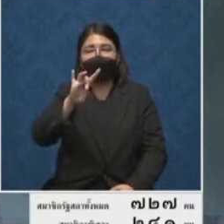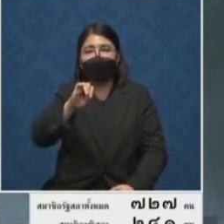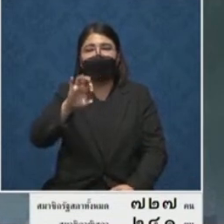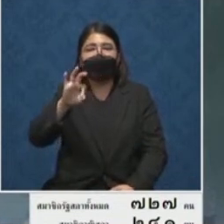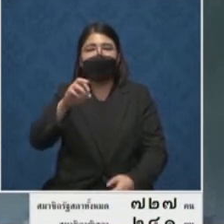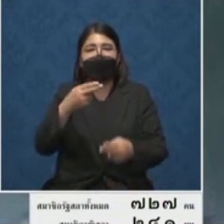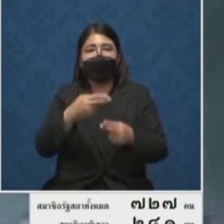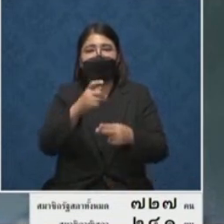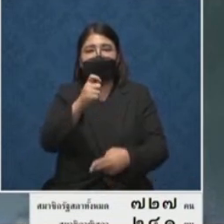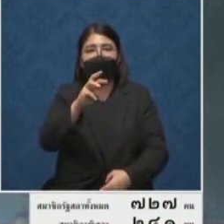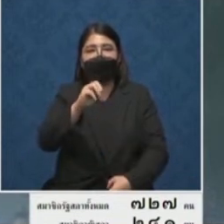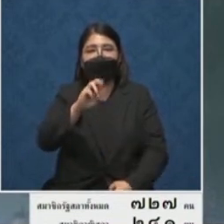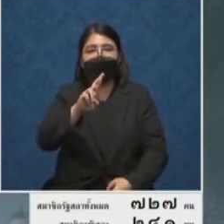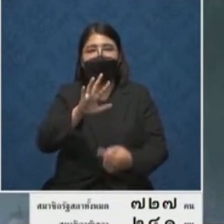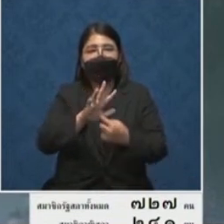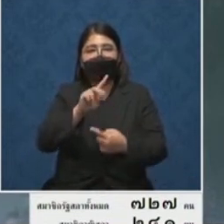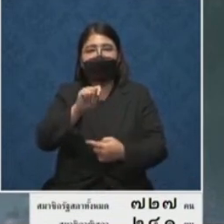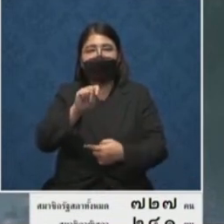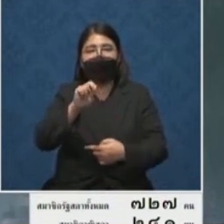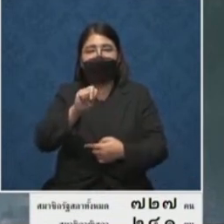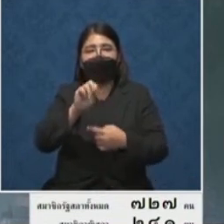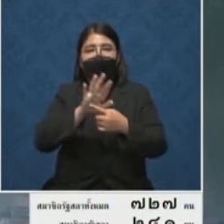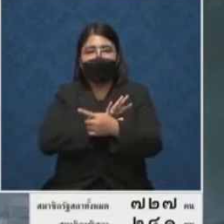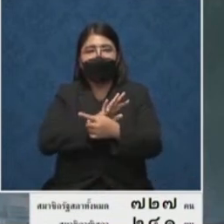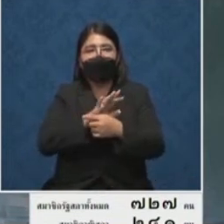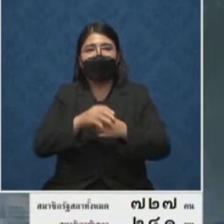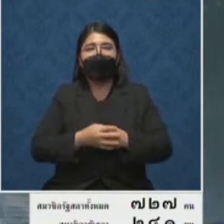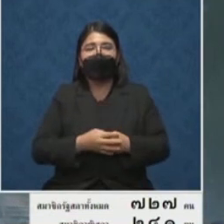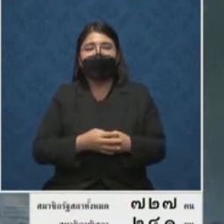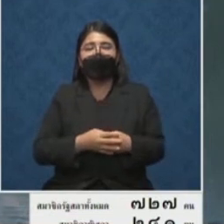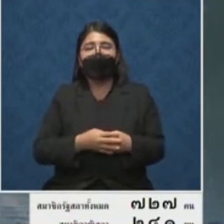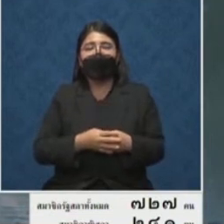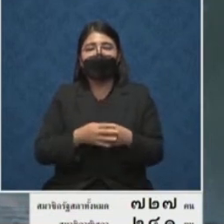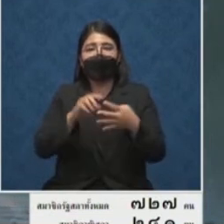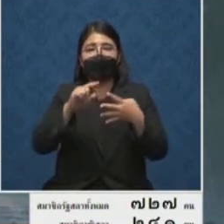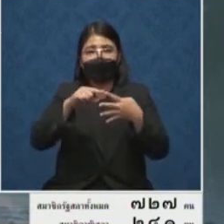689นางอมรัตโชคปมิตรกุล